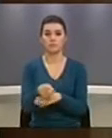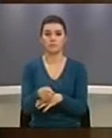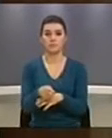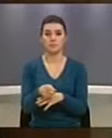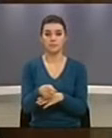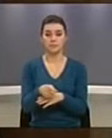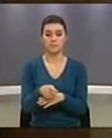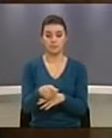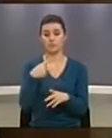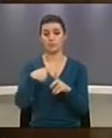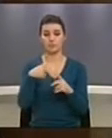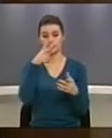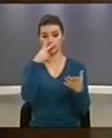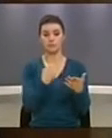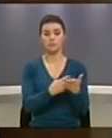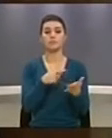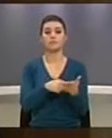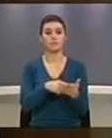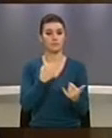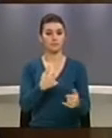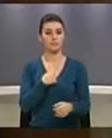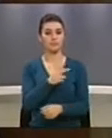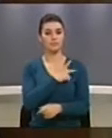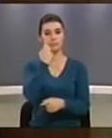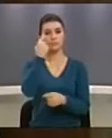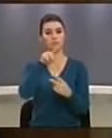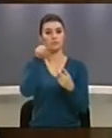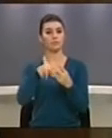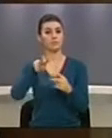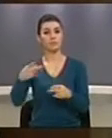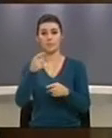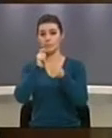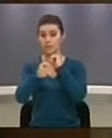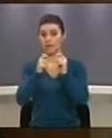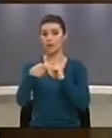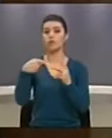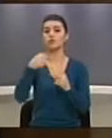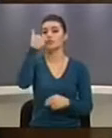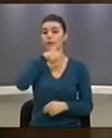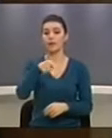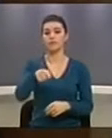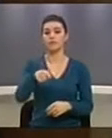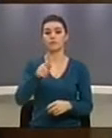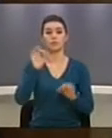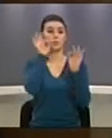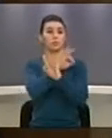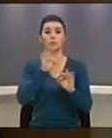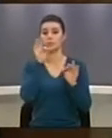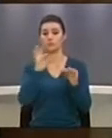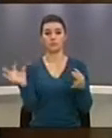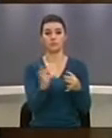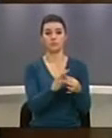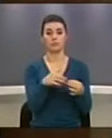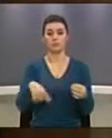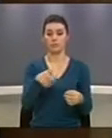legjislative. Dhe duke marrë parasysh që kemi edhe një marrëveshje e cila absolutisht nuk përkrah të drejtën